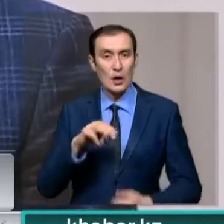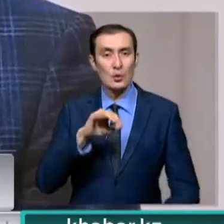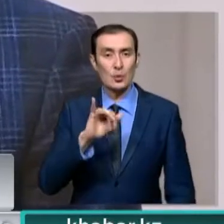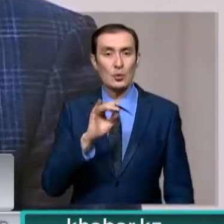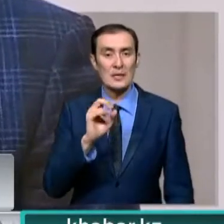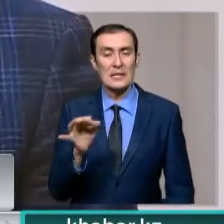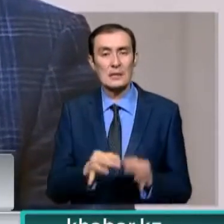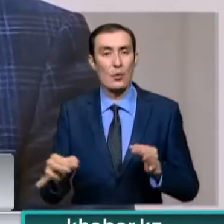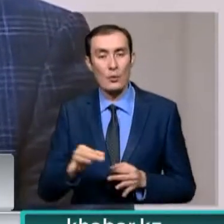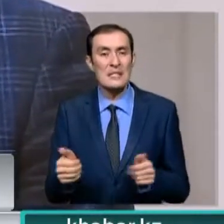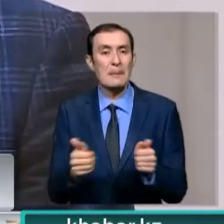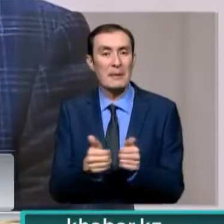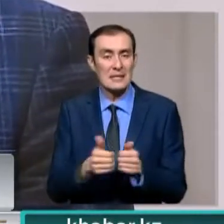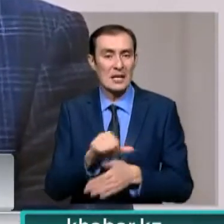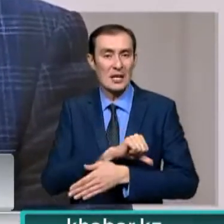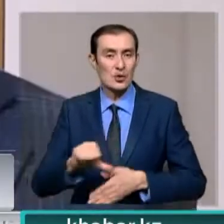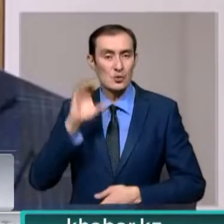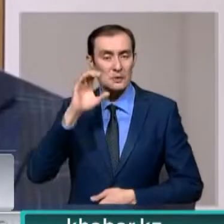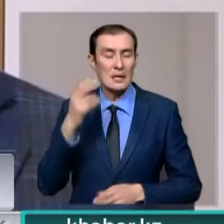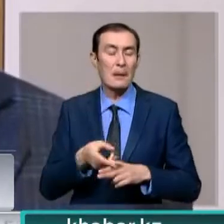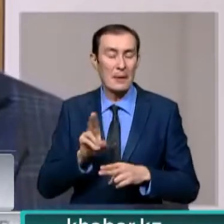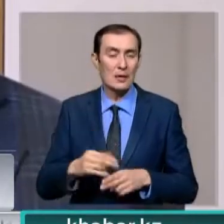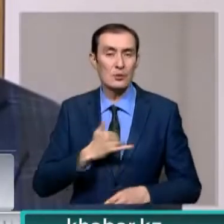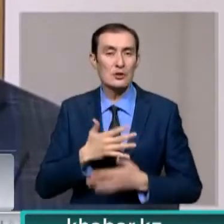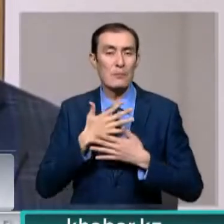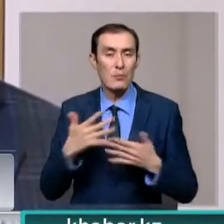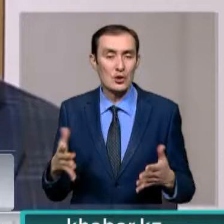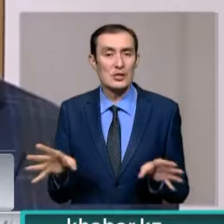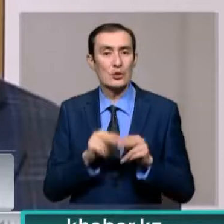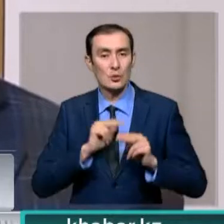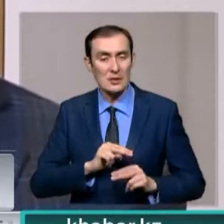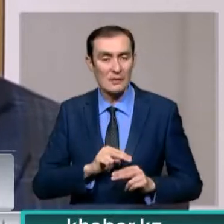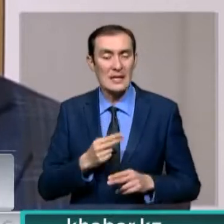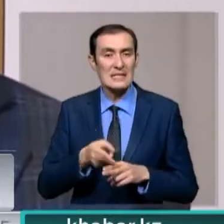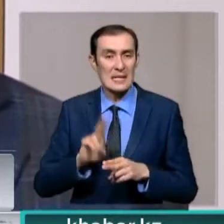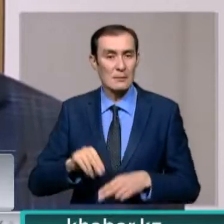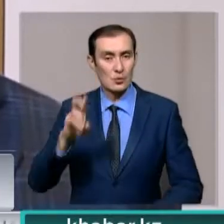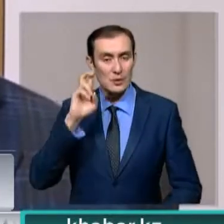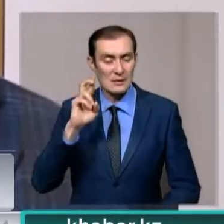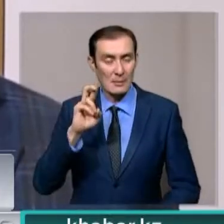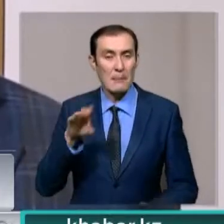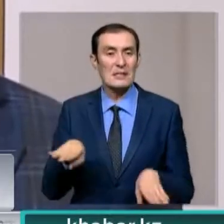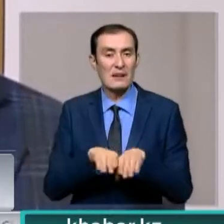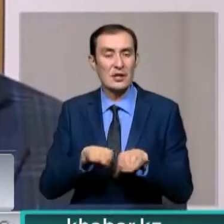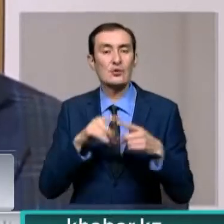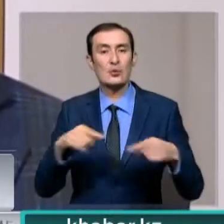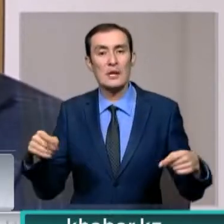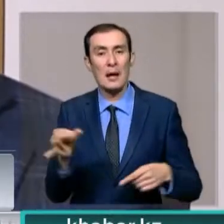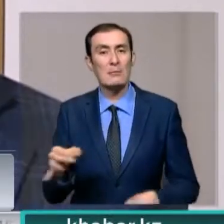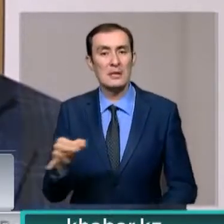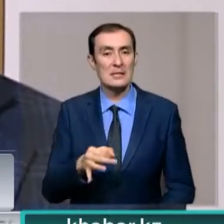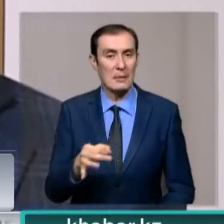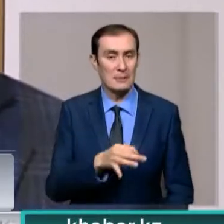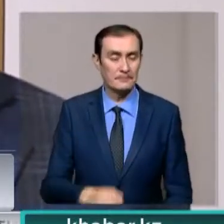Туркестанская область самая близкая к узбекистану поэтому у нас более тесное сотрудничество с этой страной по сравнению с другими